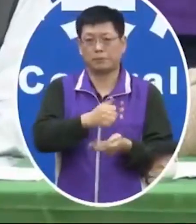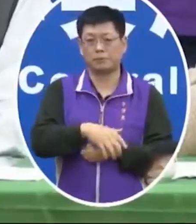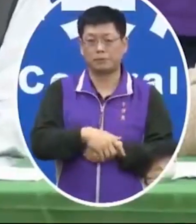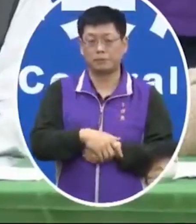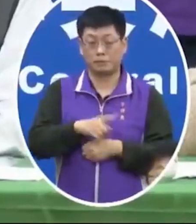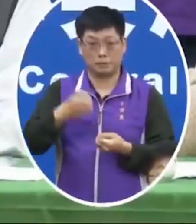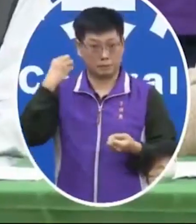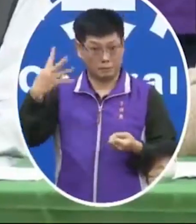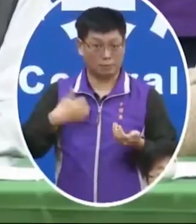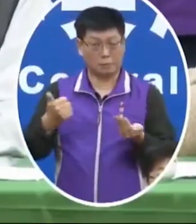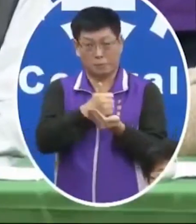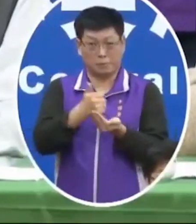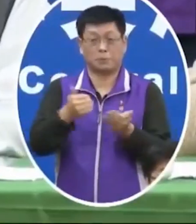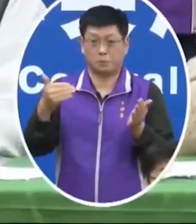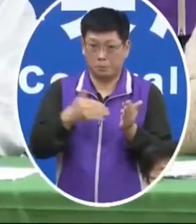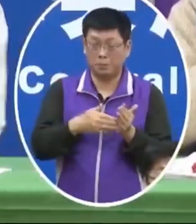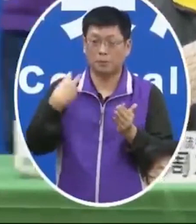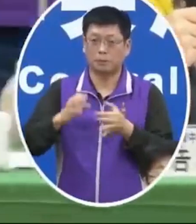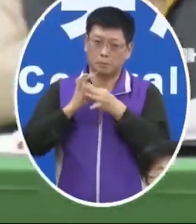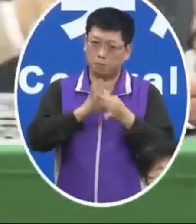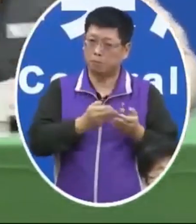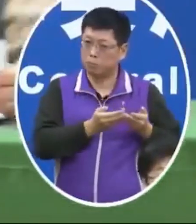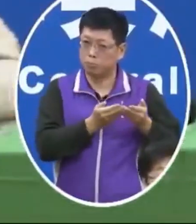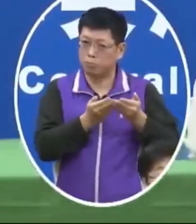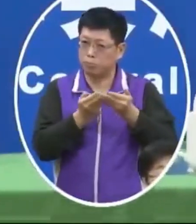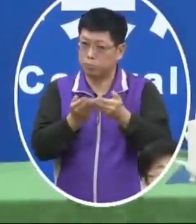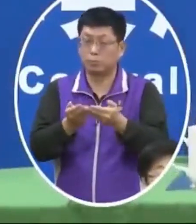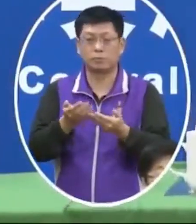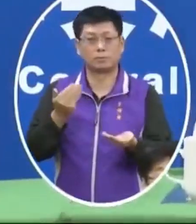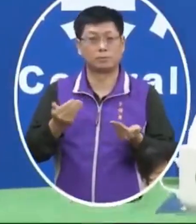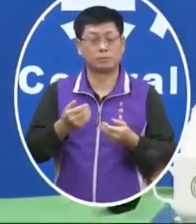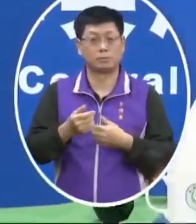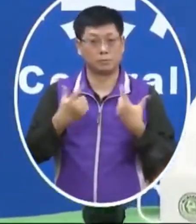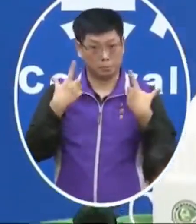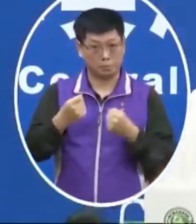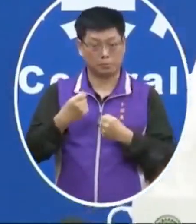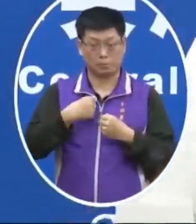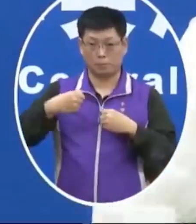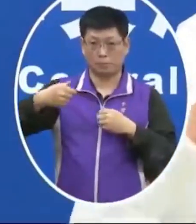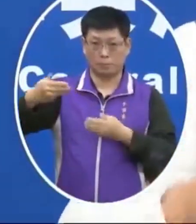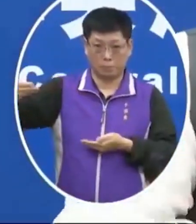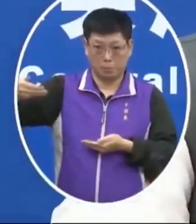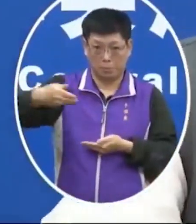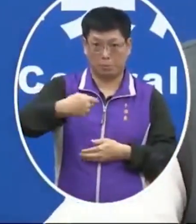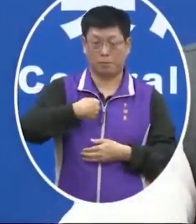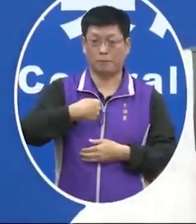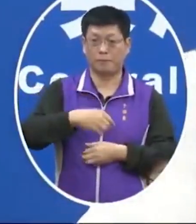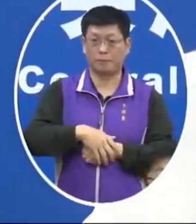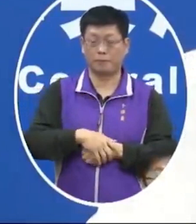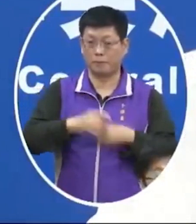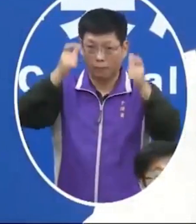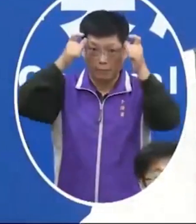那新的游客这种新的游客这上来就接下来他的行程，那一直要进到哈、哦、要进到我们这里